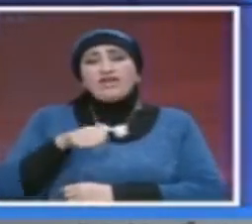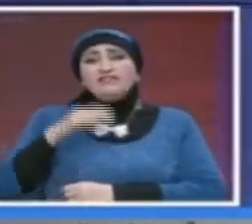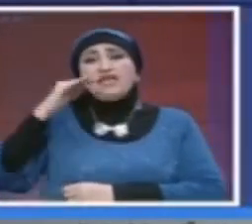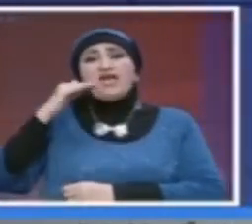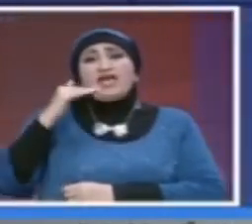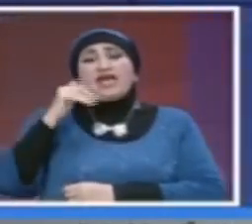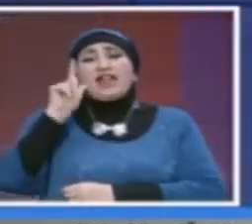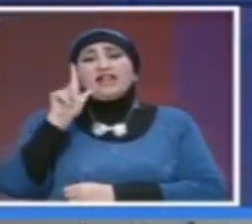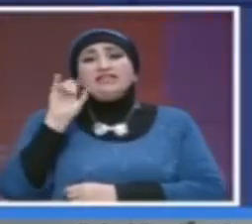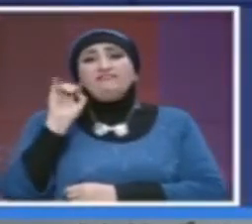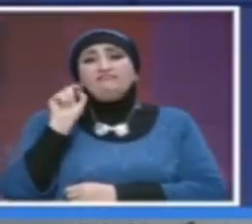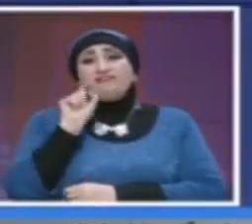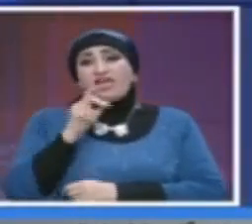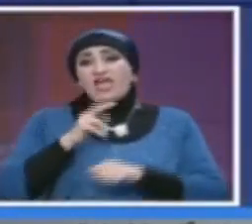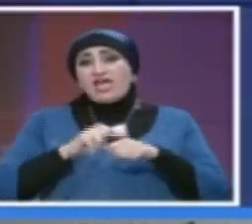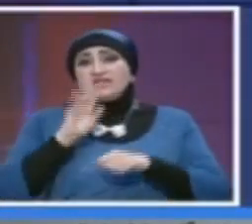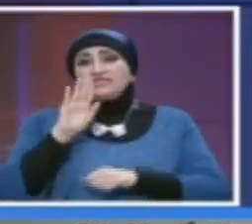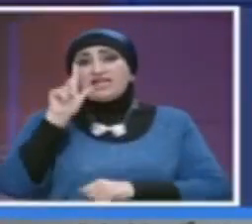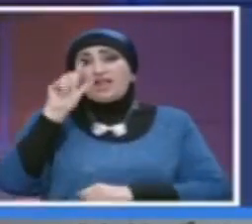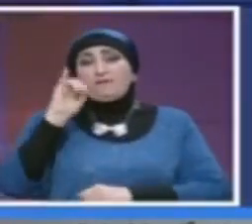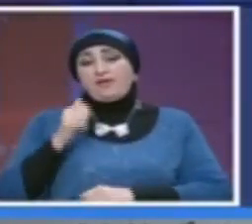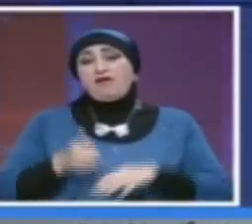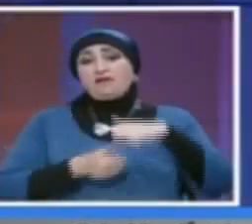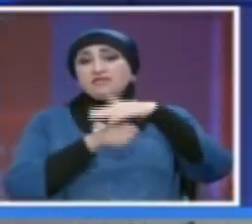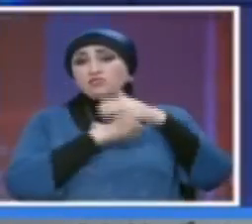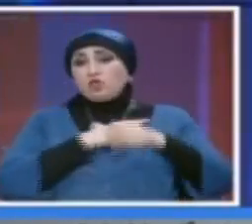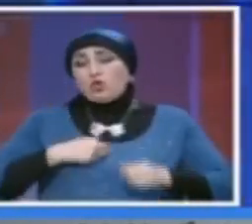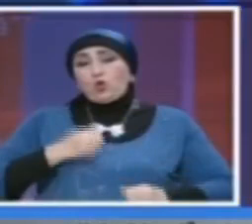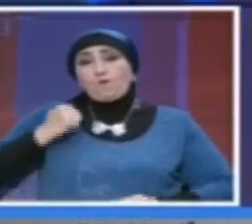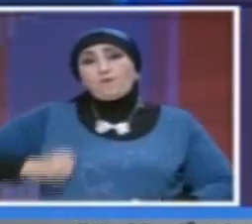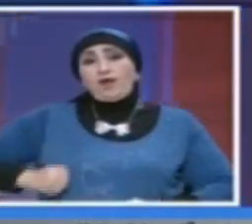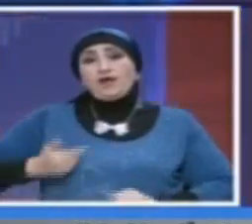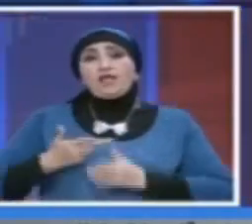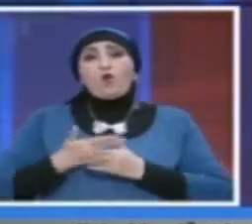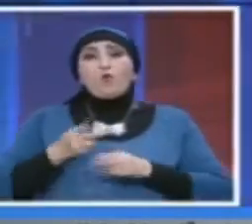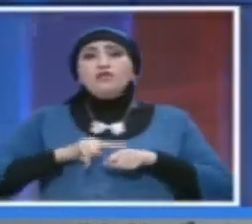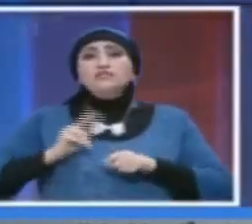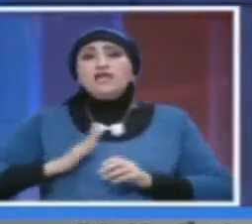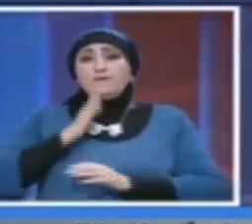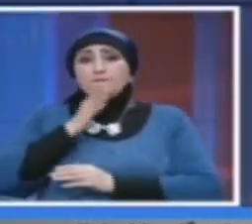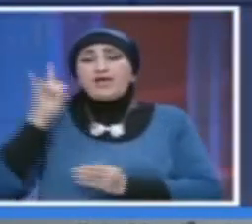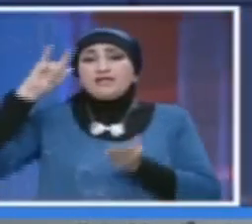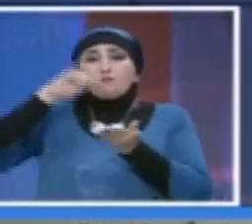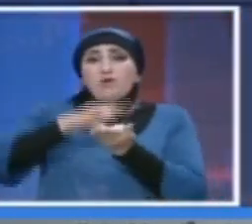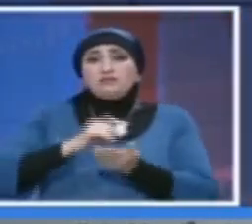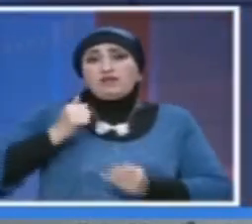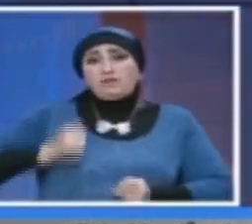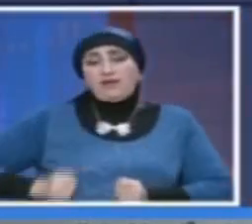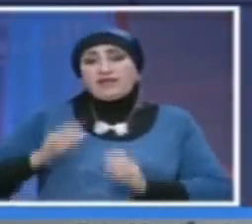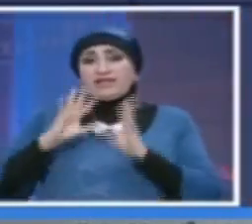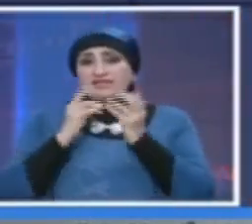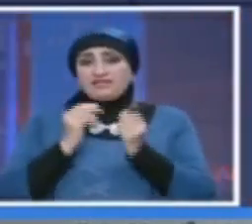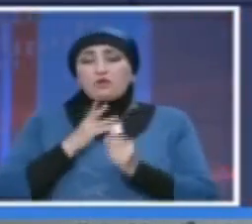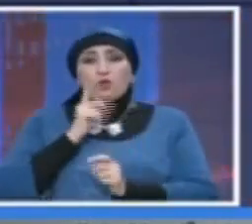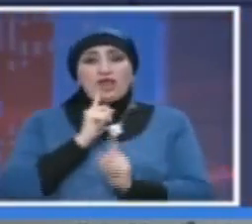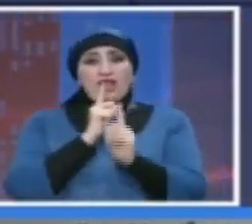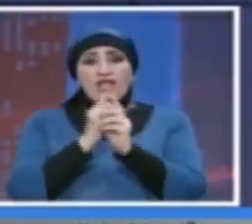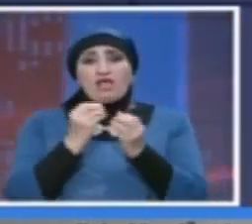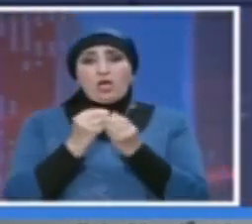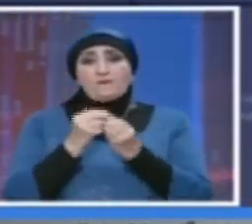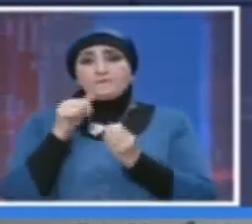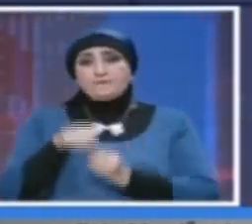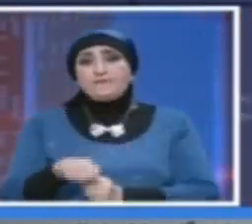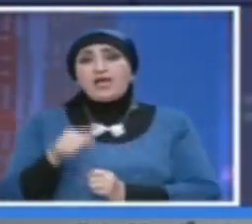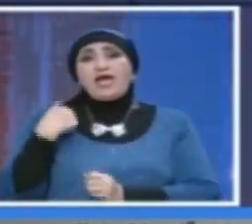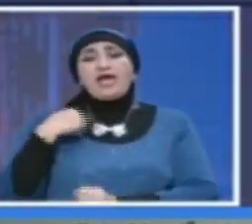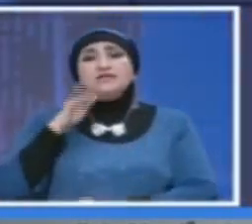الخليفة رئيس وزراء البحرين الراحل، وذلك عقب وصولهم مطار البحرين الدولي. وخلال لقائه